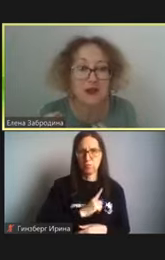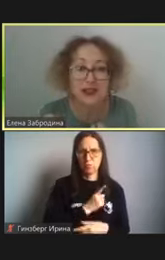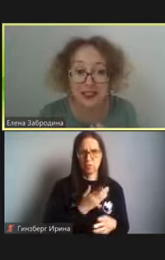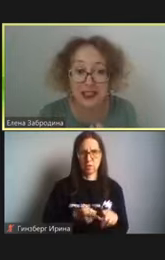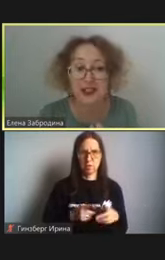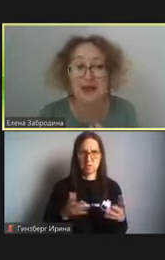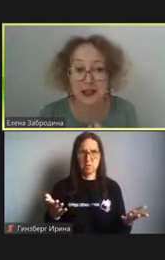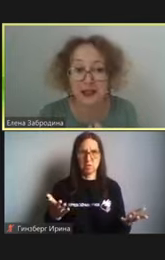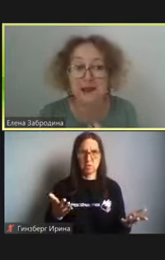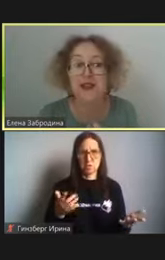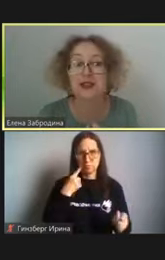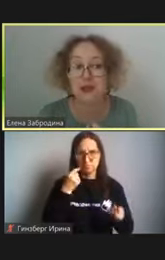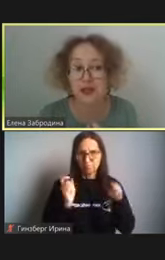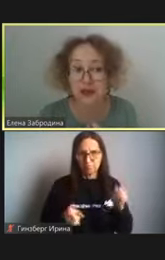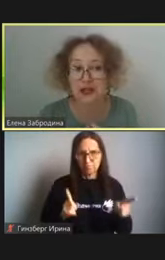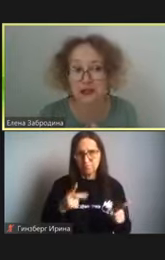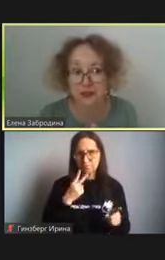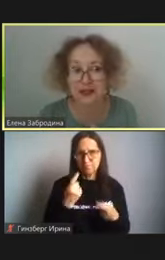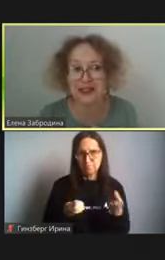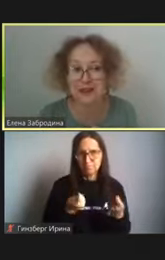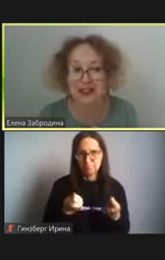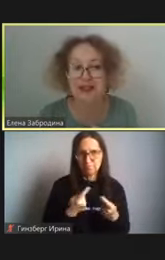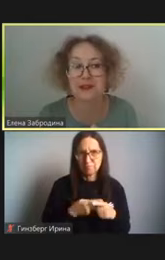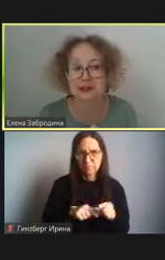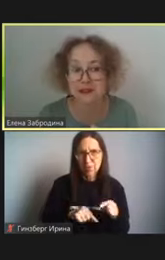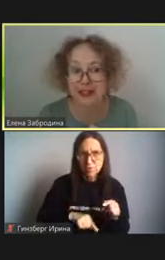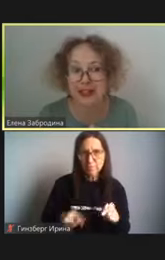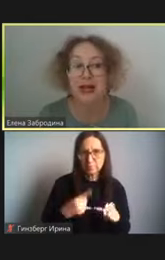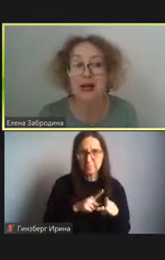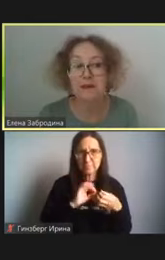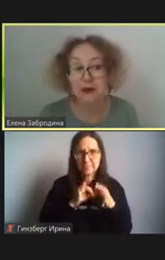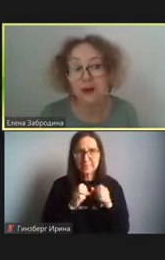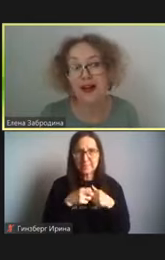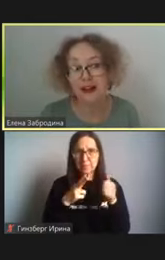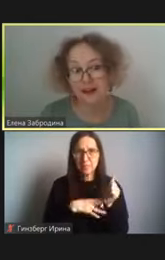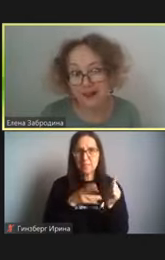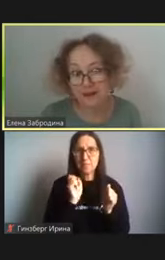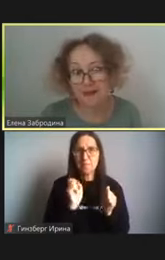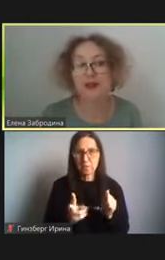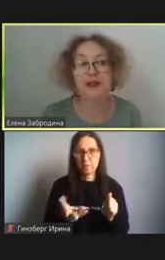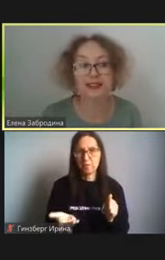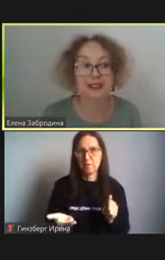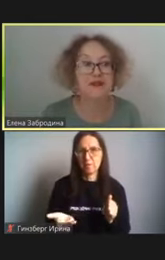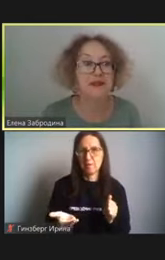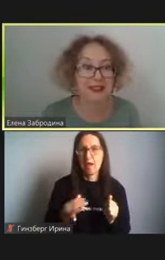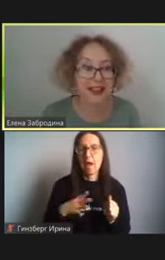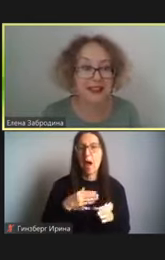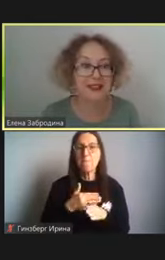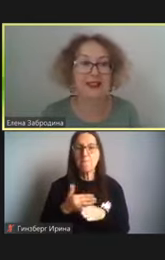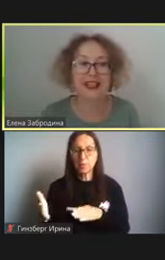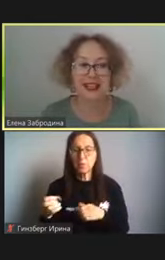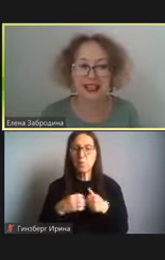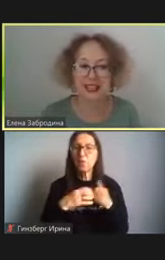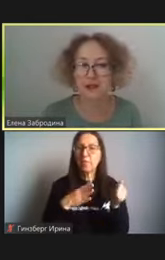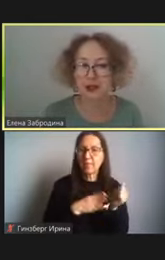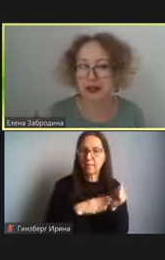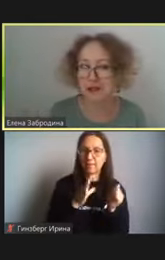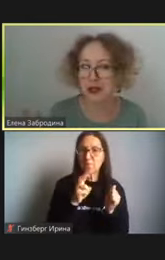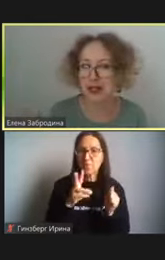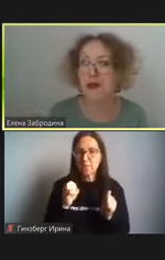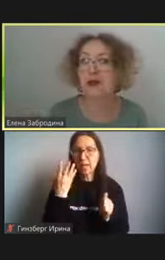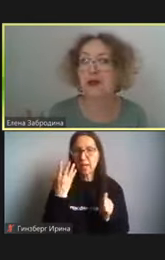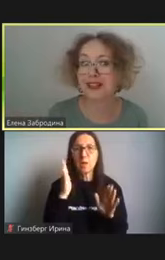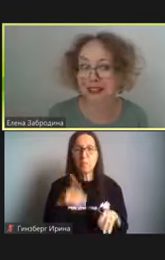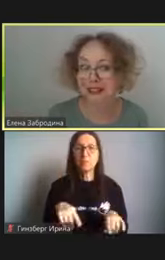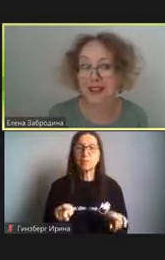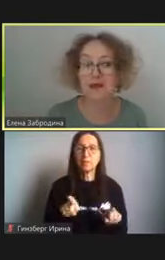таким натуралистическим подробностям. Это тоже особенность 17 века. Но потом, кстати, в 19 столетии, когда будет такая